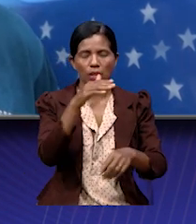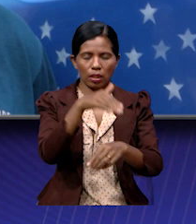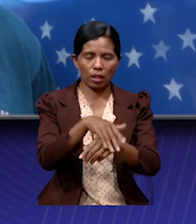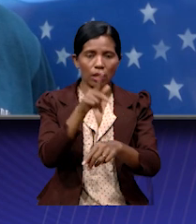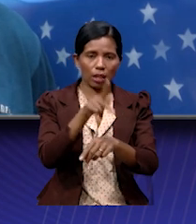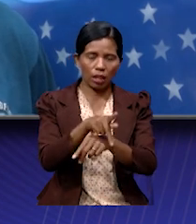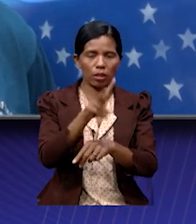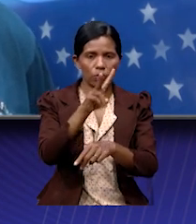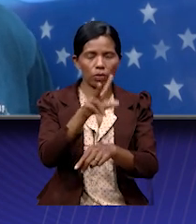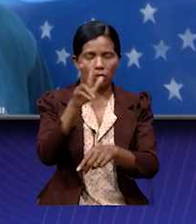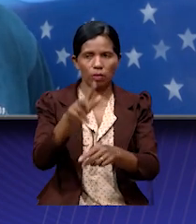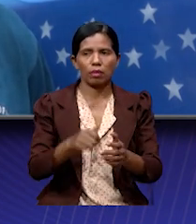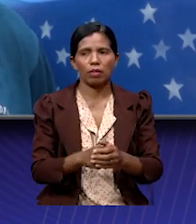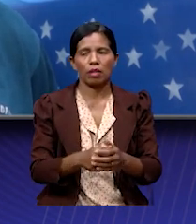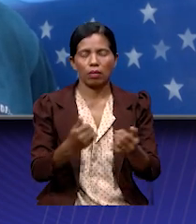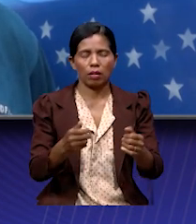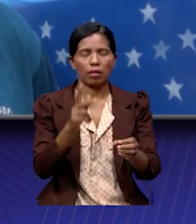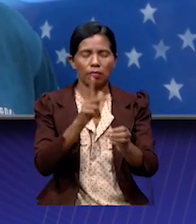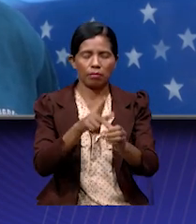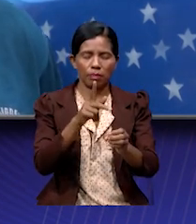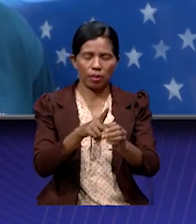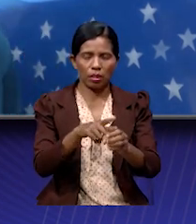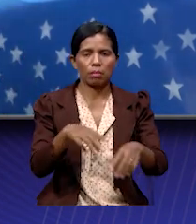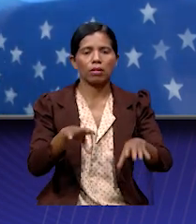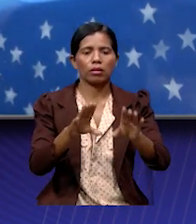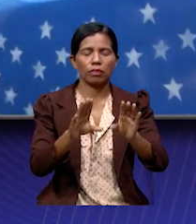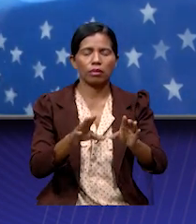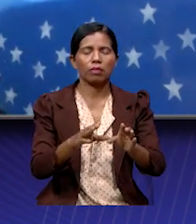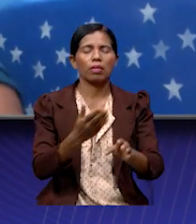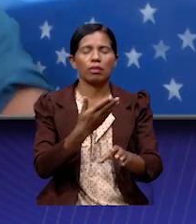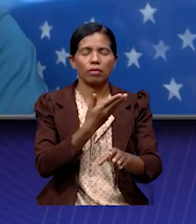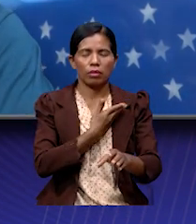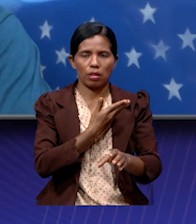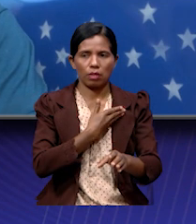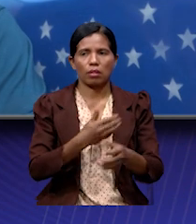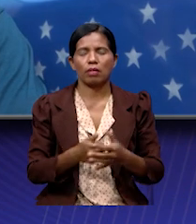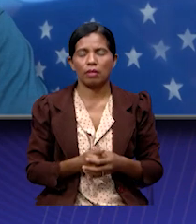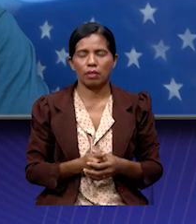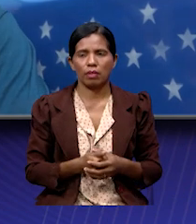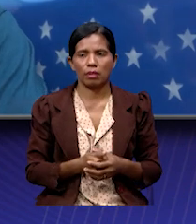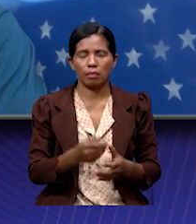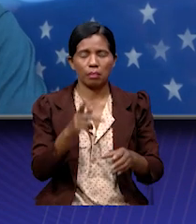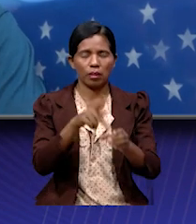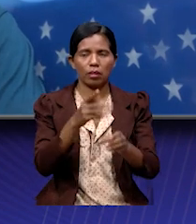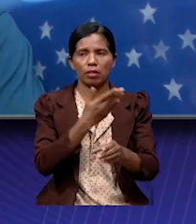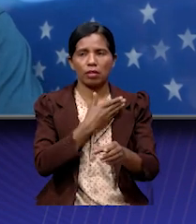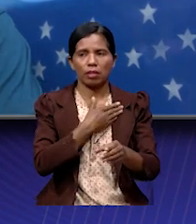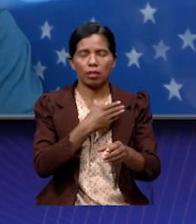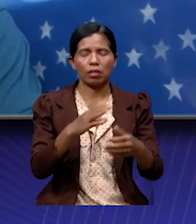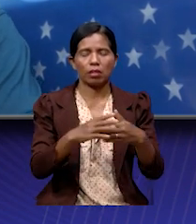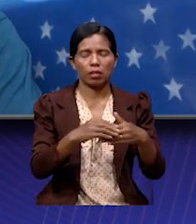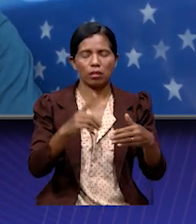sejerus lah ya agora mina folin karusa mina mo folin satang fali agora to konatiana be 1 dolar 16